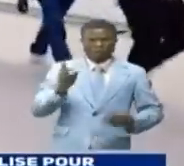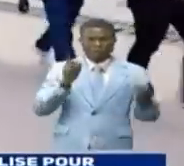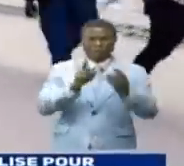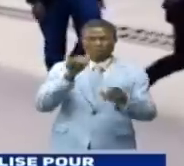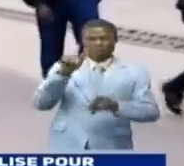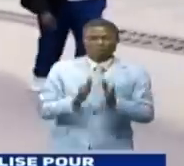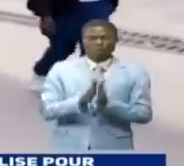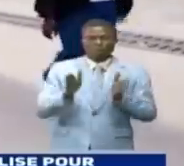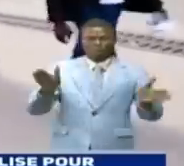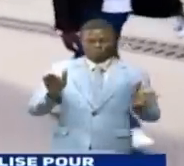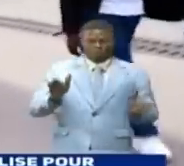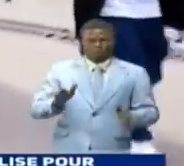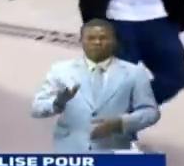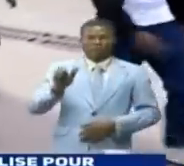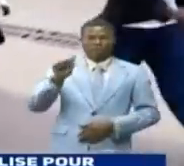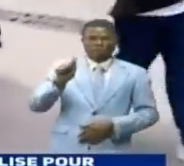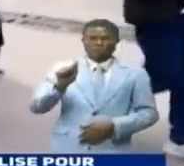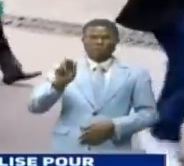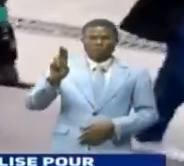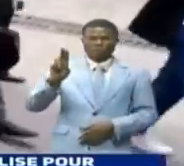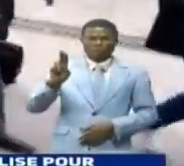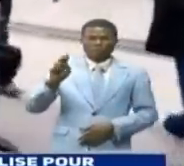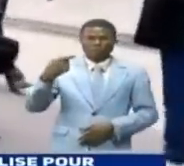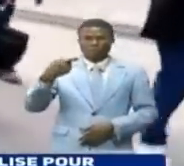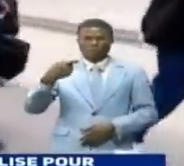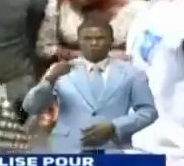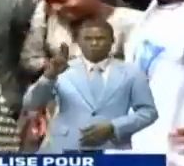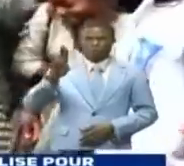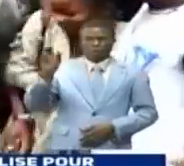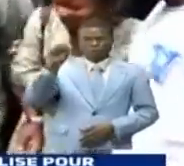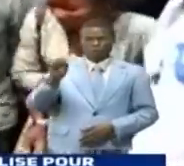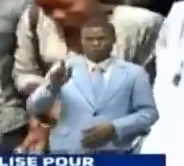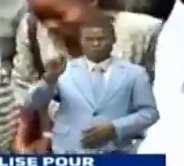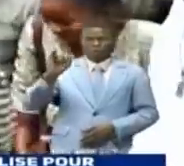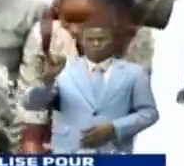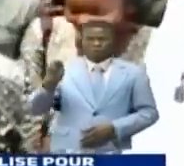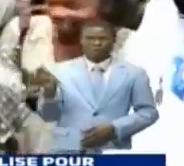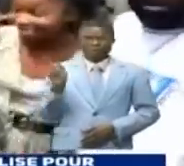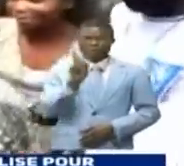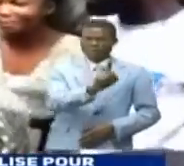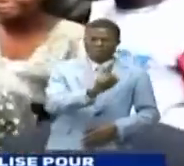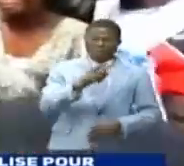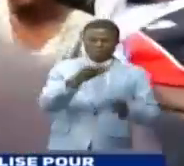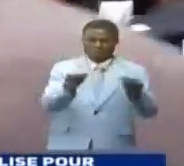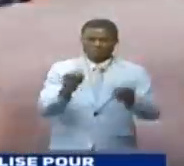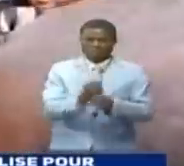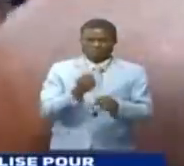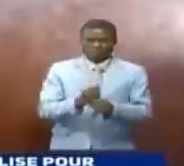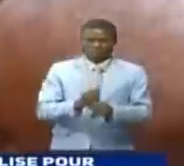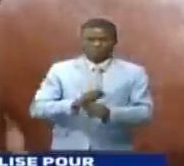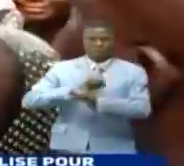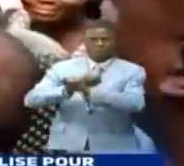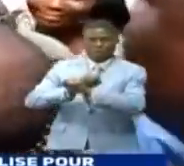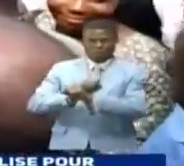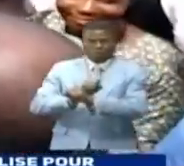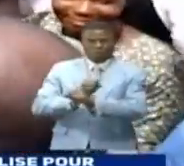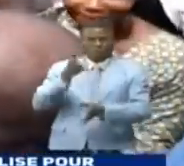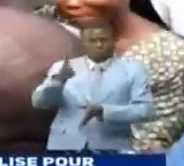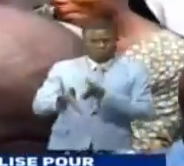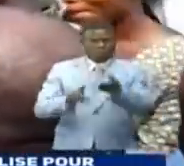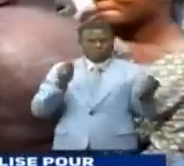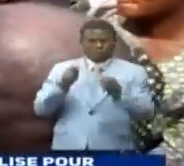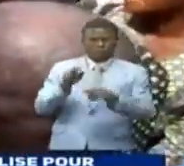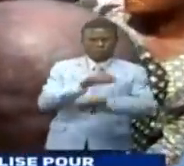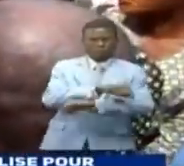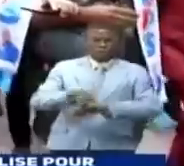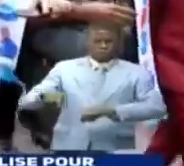général, Augustin Kabuya, qui s'est rendu aussi au lieu de son travail. Ils l'ont obligé de battre les pavés ensemble jusqu'au siège